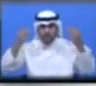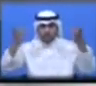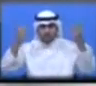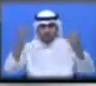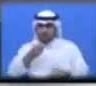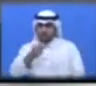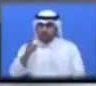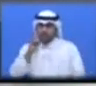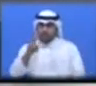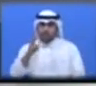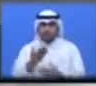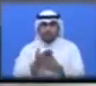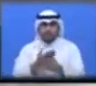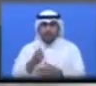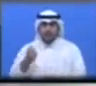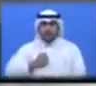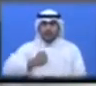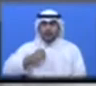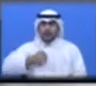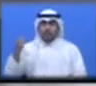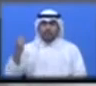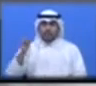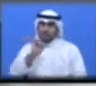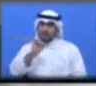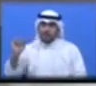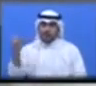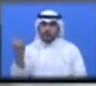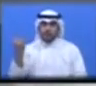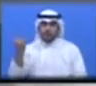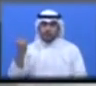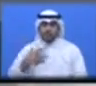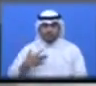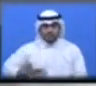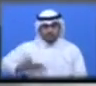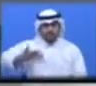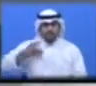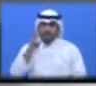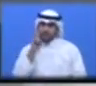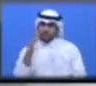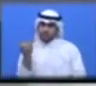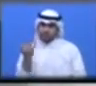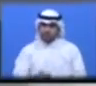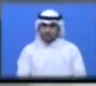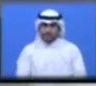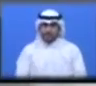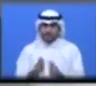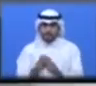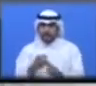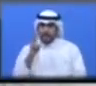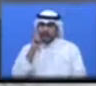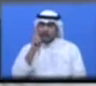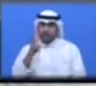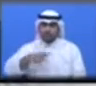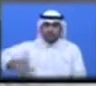أجل إنجاز إحنا عملناه، فهذا يعبر تعبير الحقيقة راقي جدا، ويمثل بالنسبة